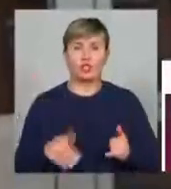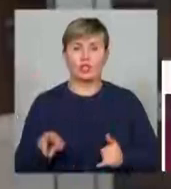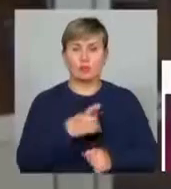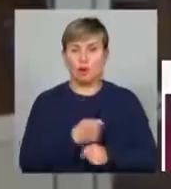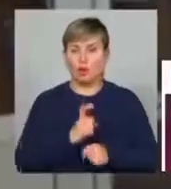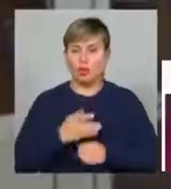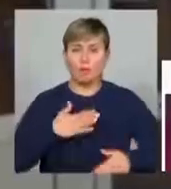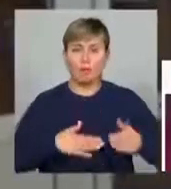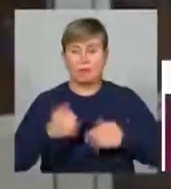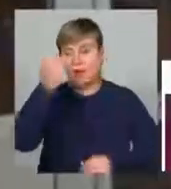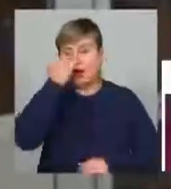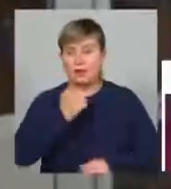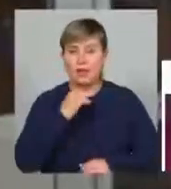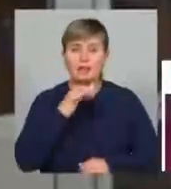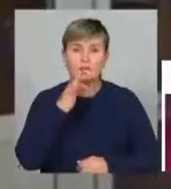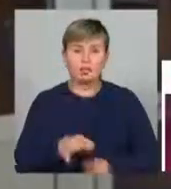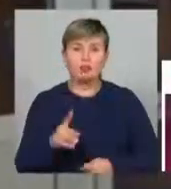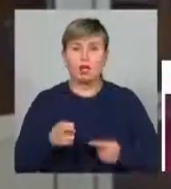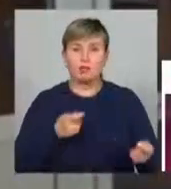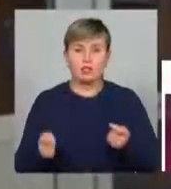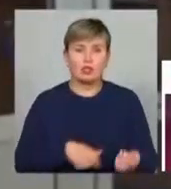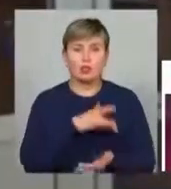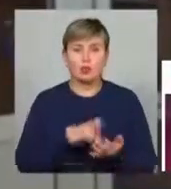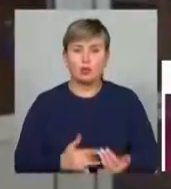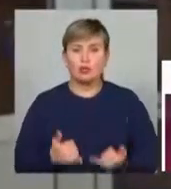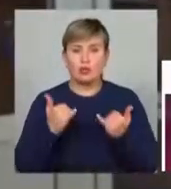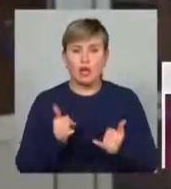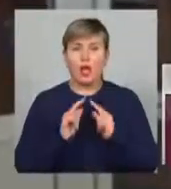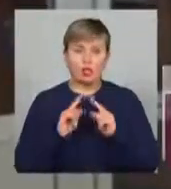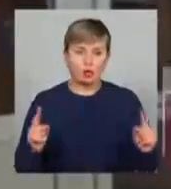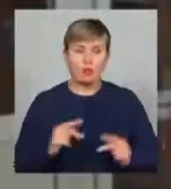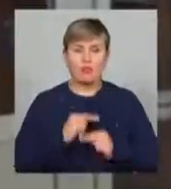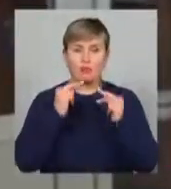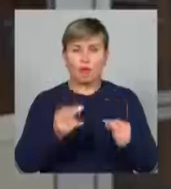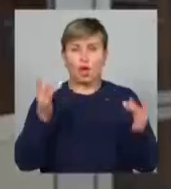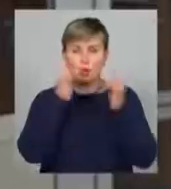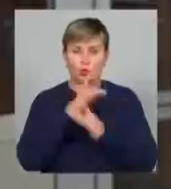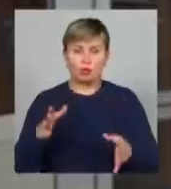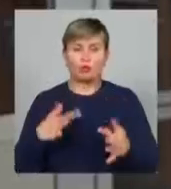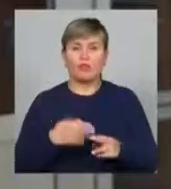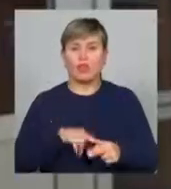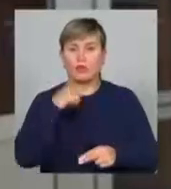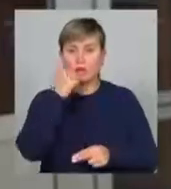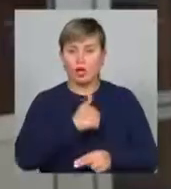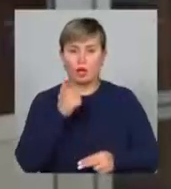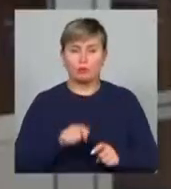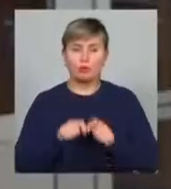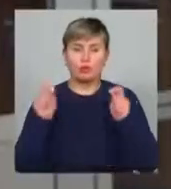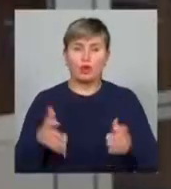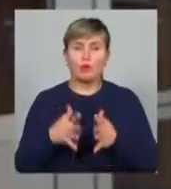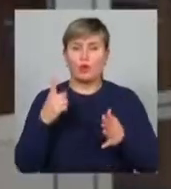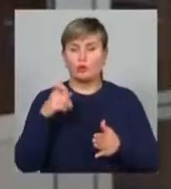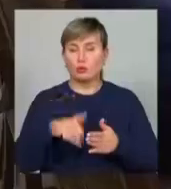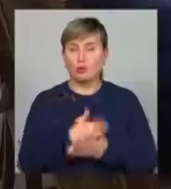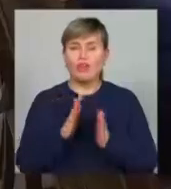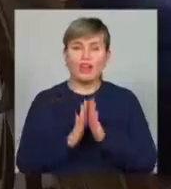очень благодарны. Стоит отметить, что администрация города уделяет особое внимание культуре. Уже в этом году издается более 100 новых